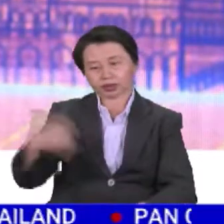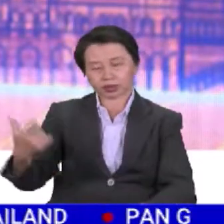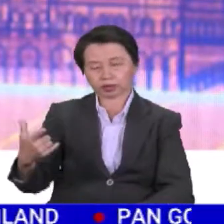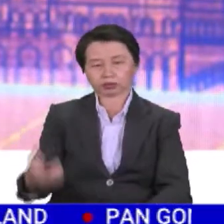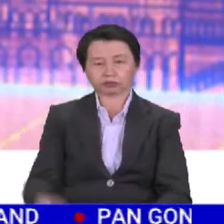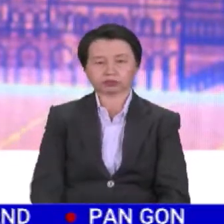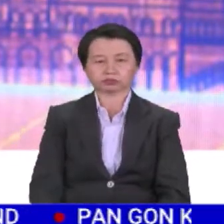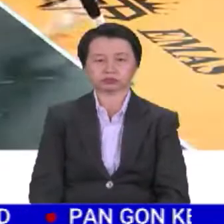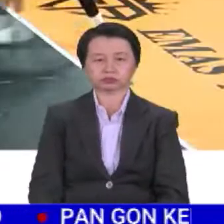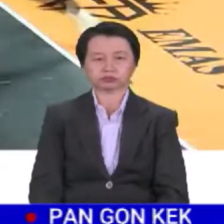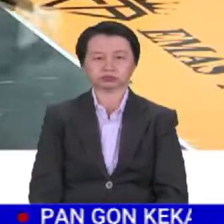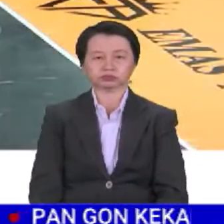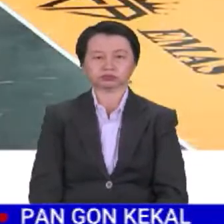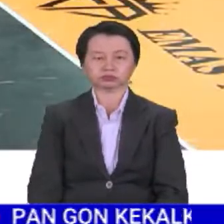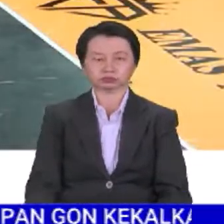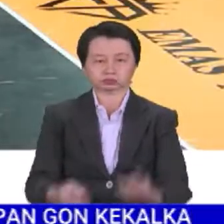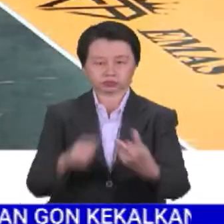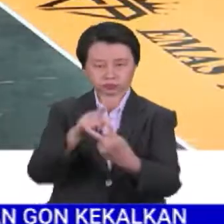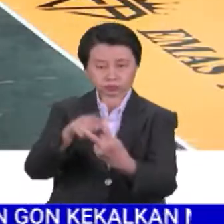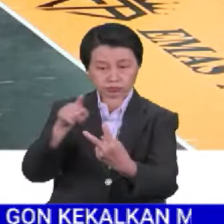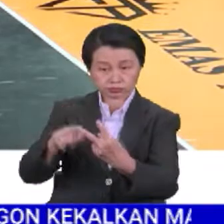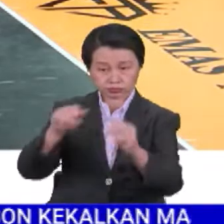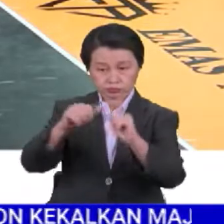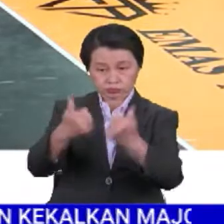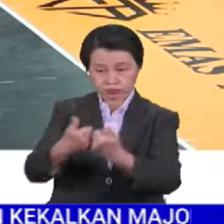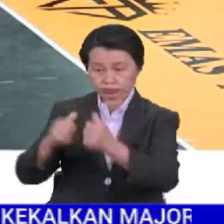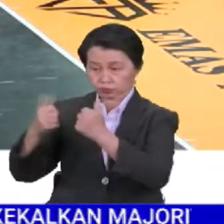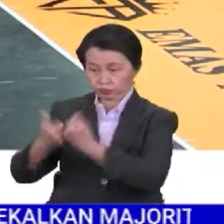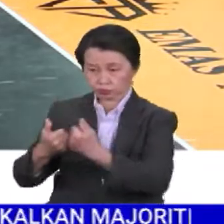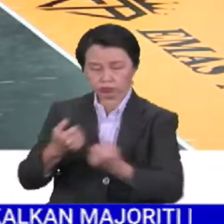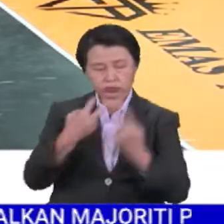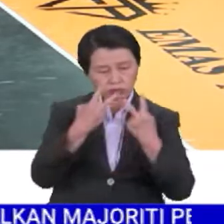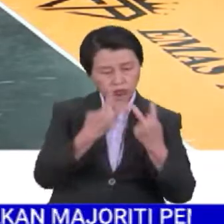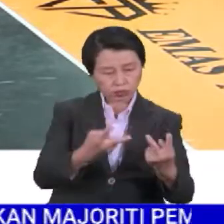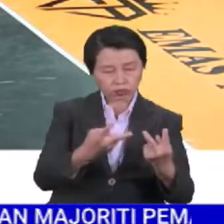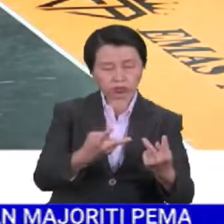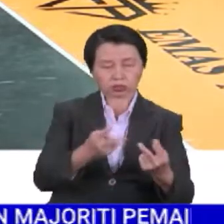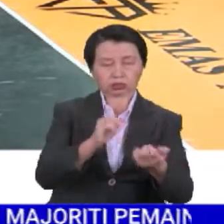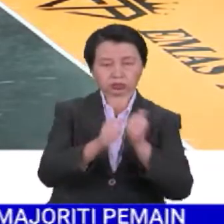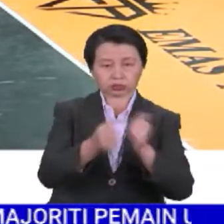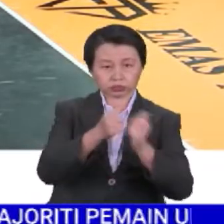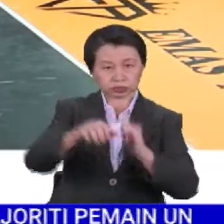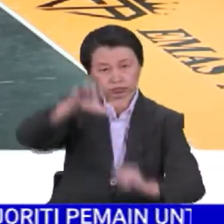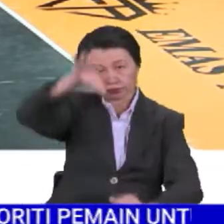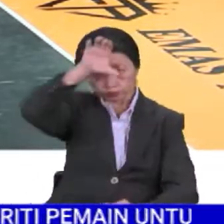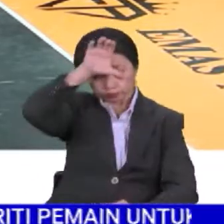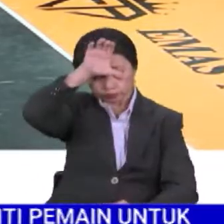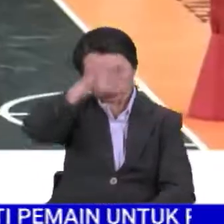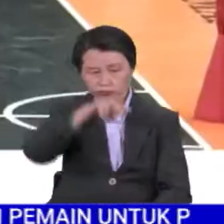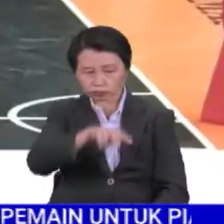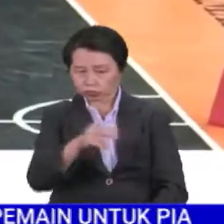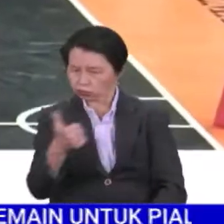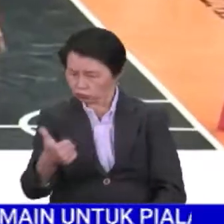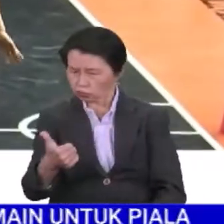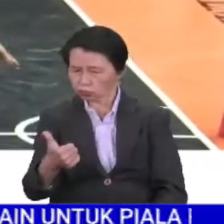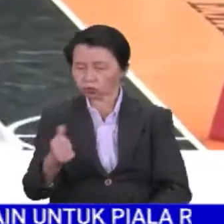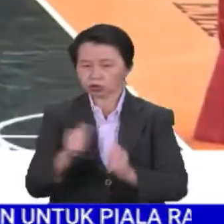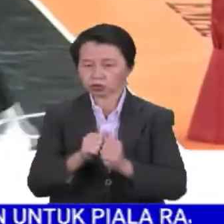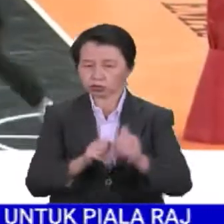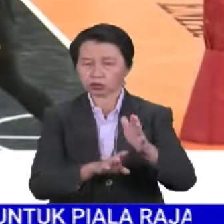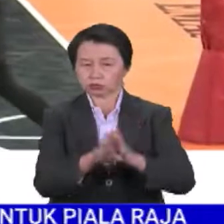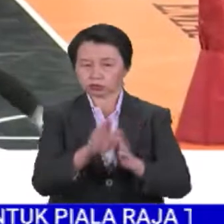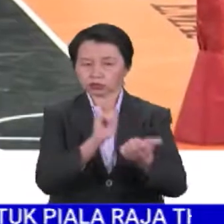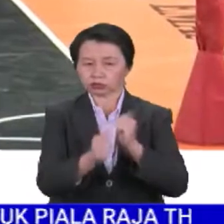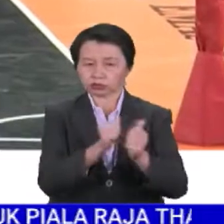lain jelas Blok E22 persatuan Harus melihat masa depan support Khan sepak takraw yang dilihat cerah dengan